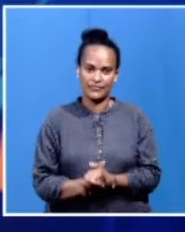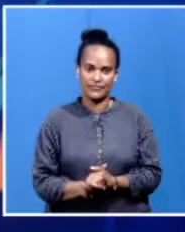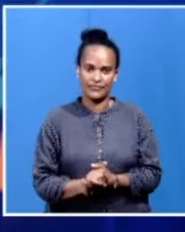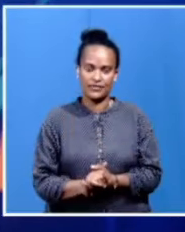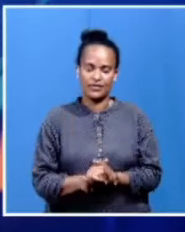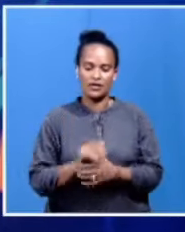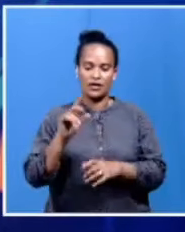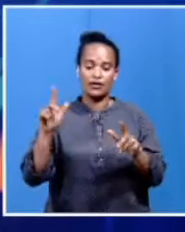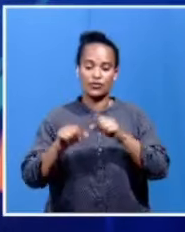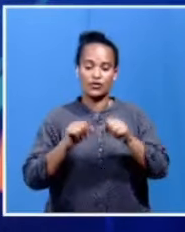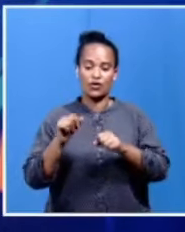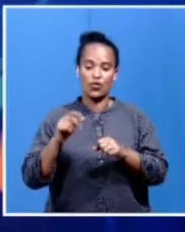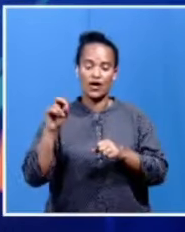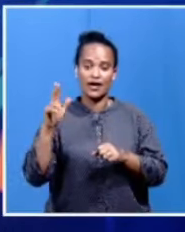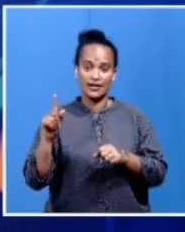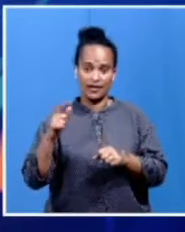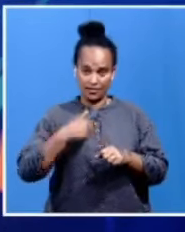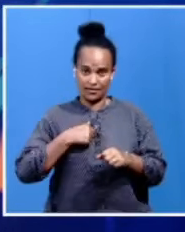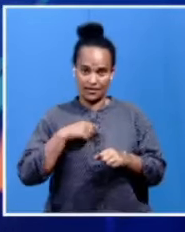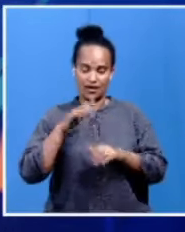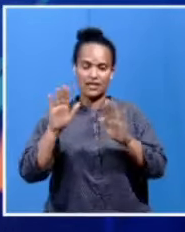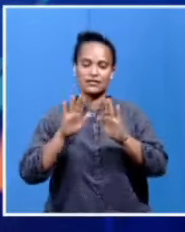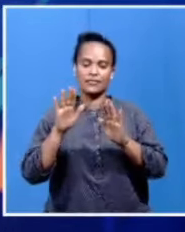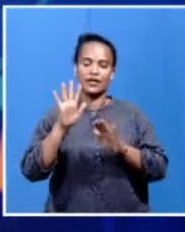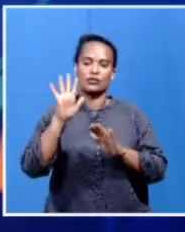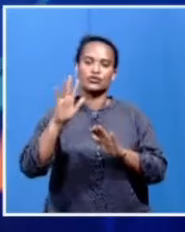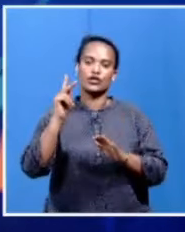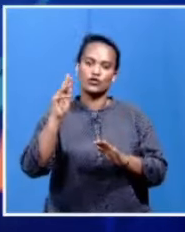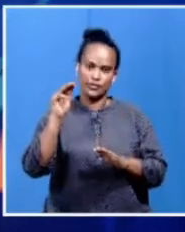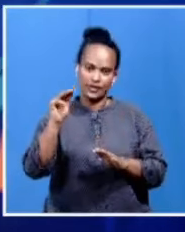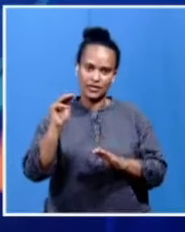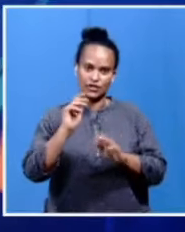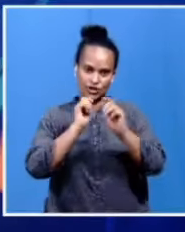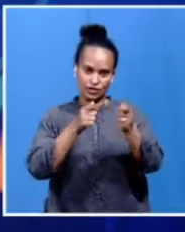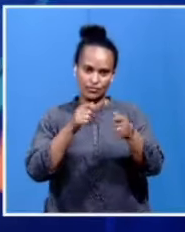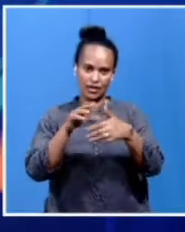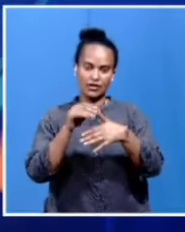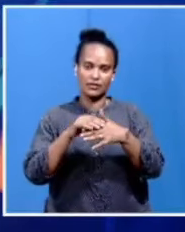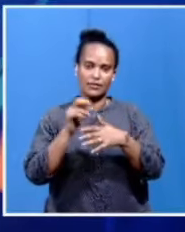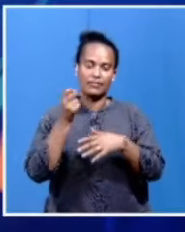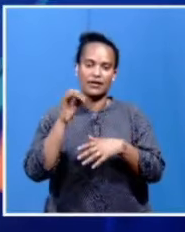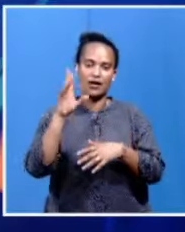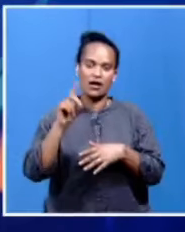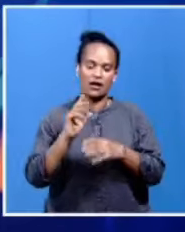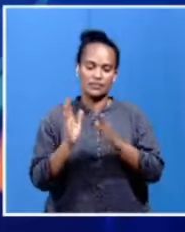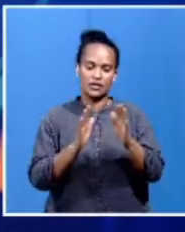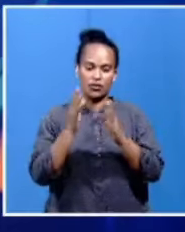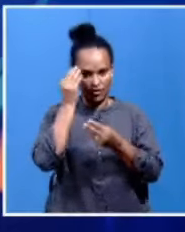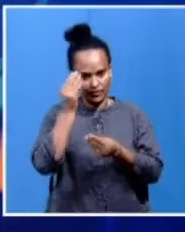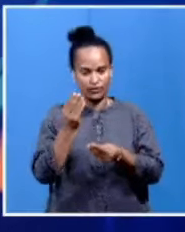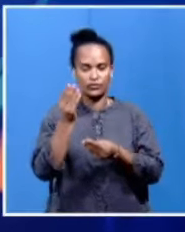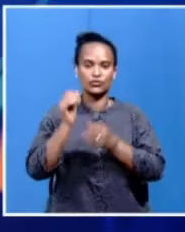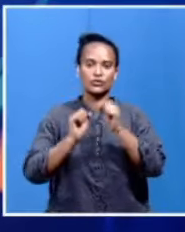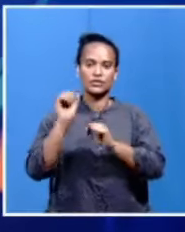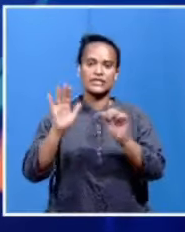عبي جويا وجاجناتنا على تسنبت نزكاد ودرجو يحم الشكل متر حات شلمات جنزبن ميداليا كم زد على وفليتهم تورد